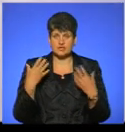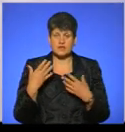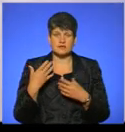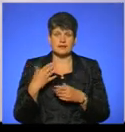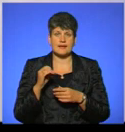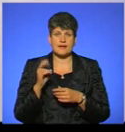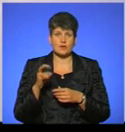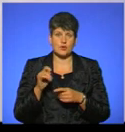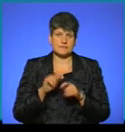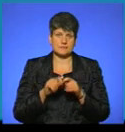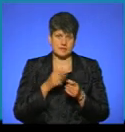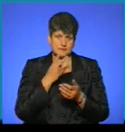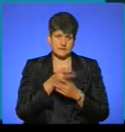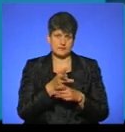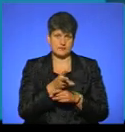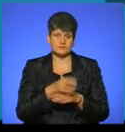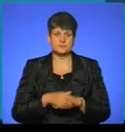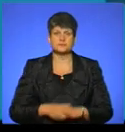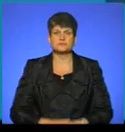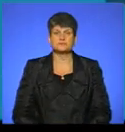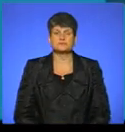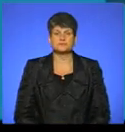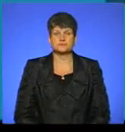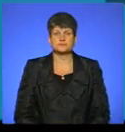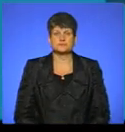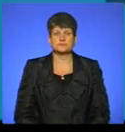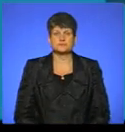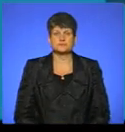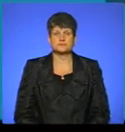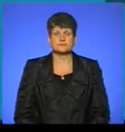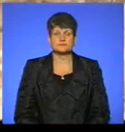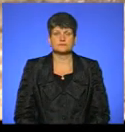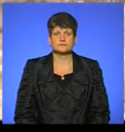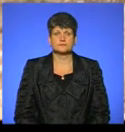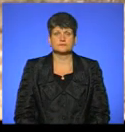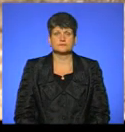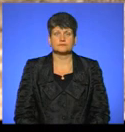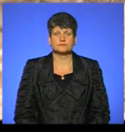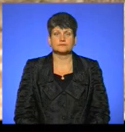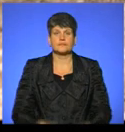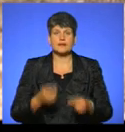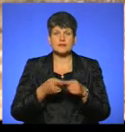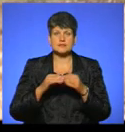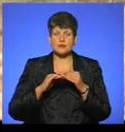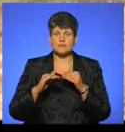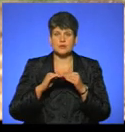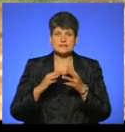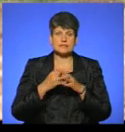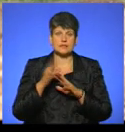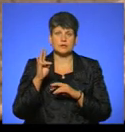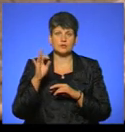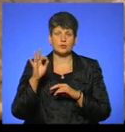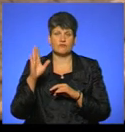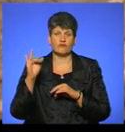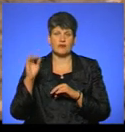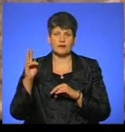Дивимось відеоматеріал. Це поле села Новики, яке орендує